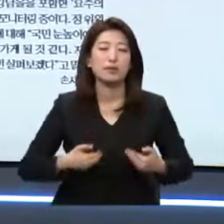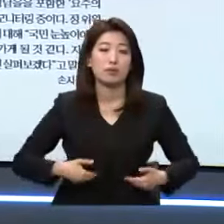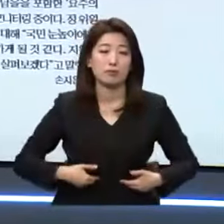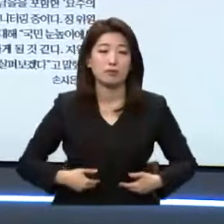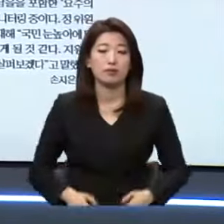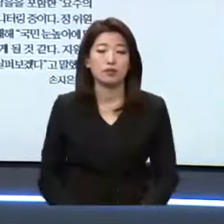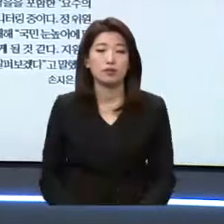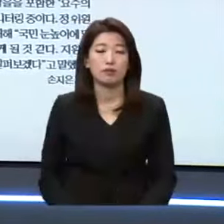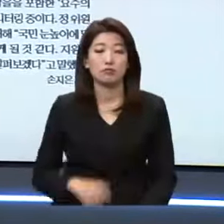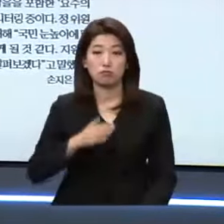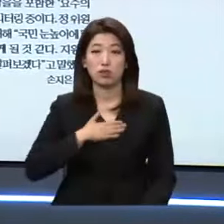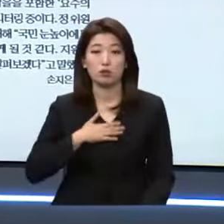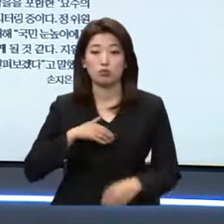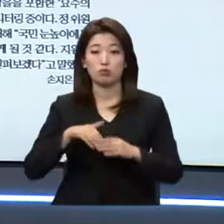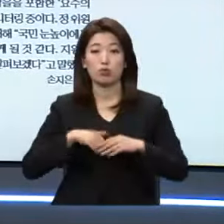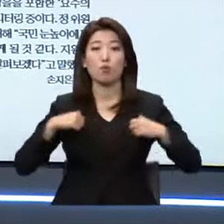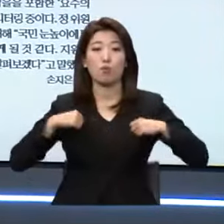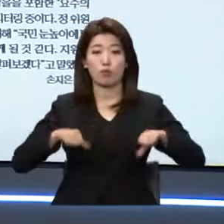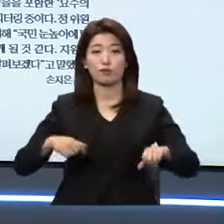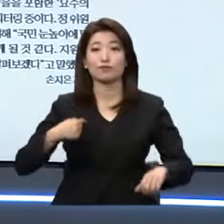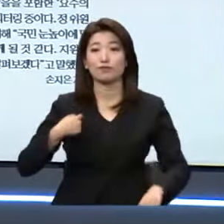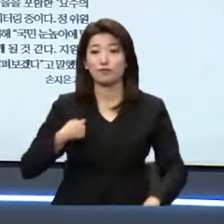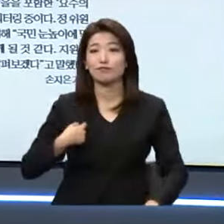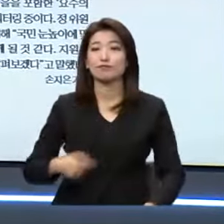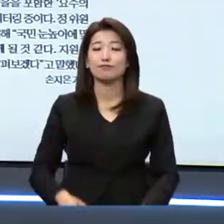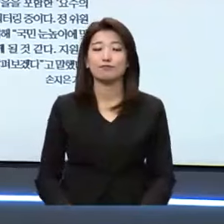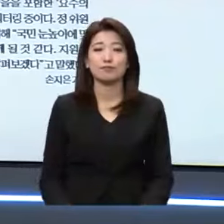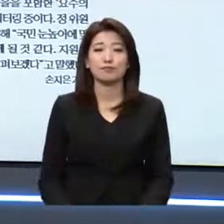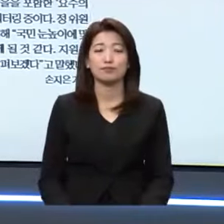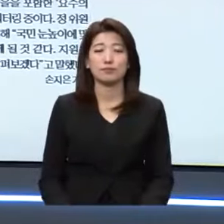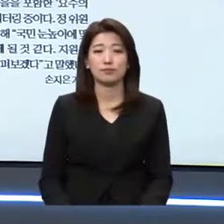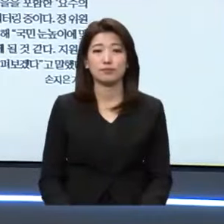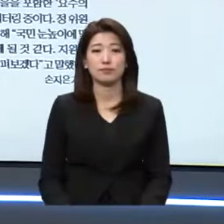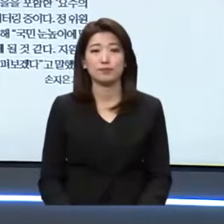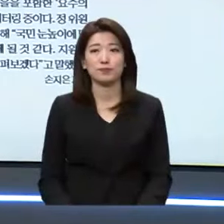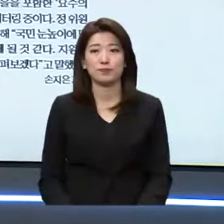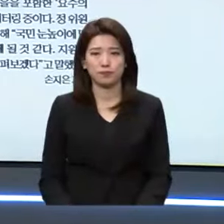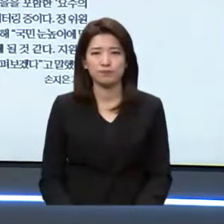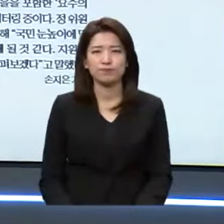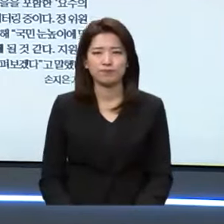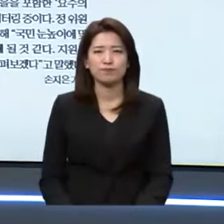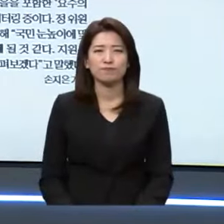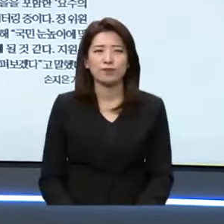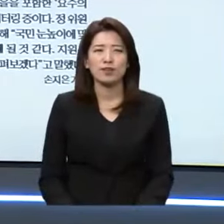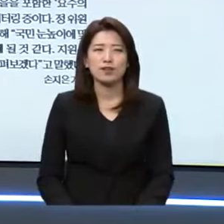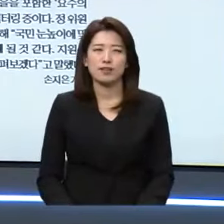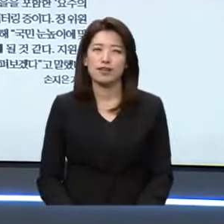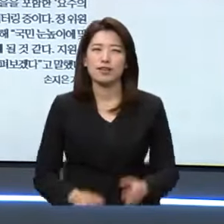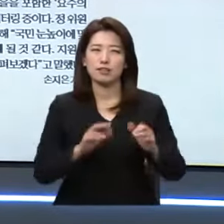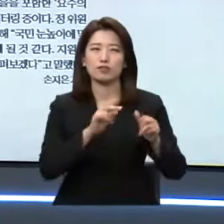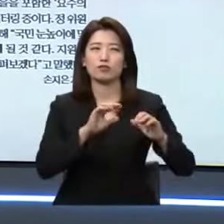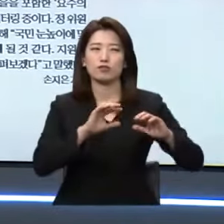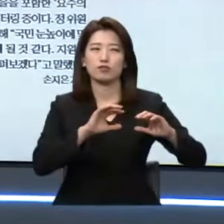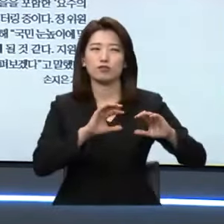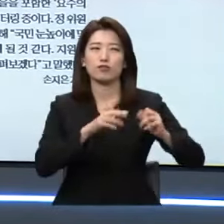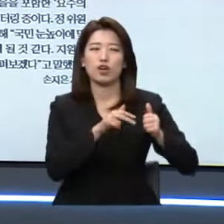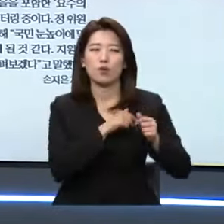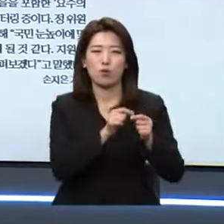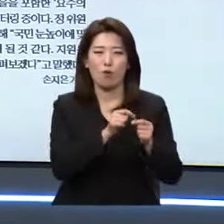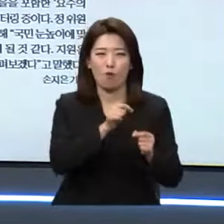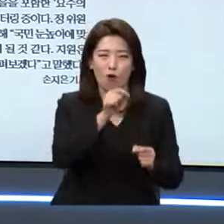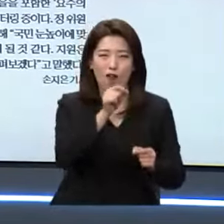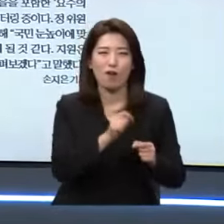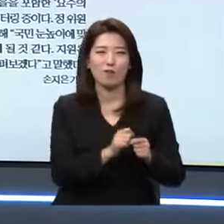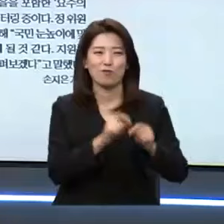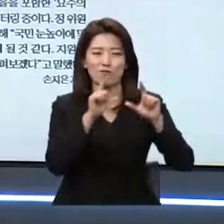저도 불 출마하지 않았습니까 중량감 있는 분들이 힘든 가서 좀 치열하게 싸워 주셔야 됩니다라고 얘기를 했어요